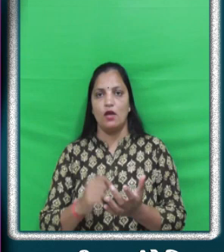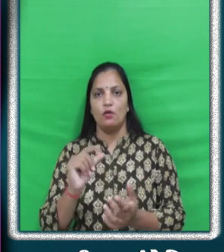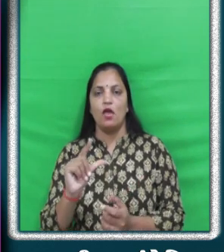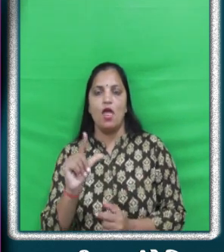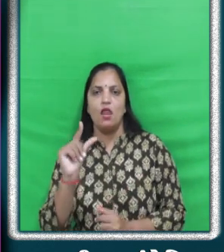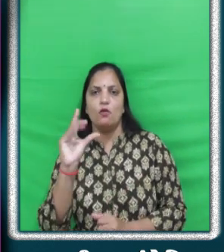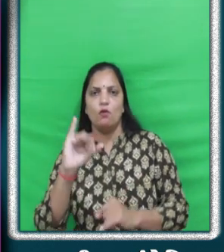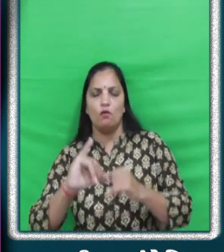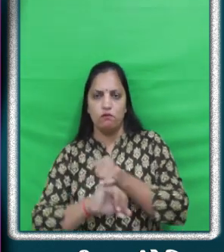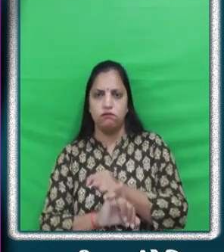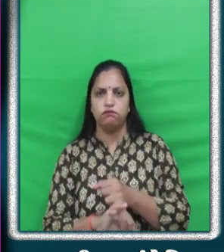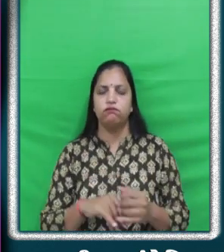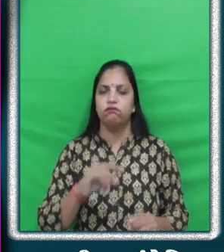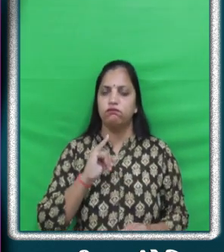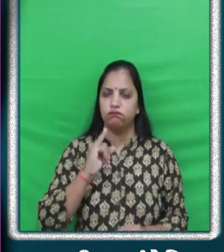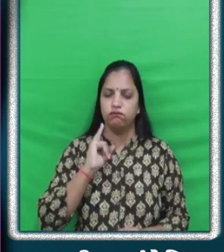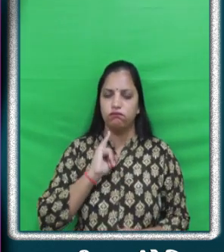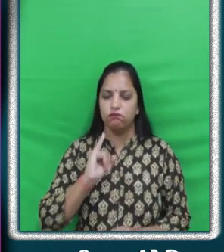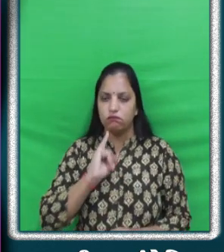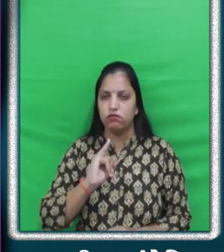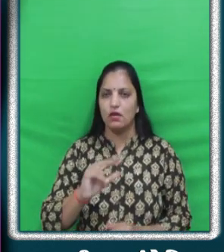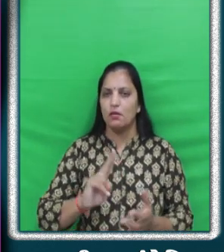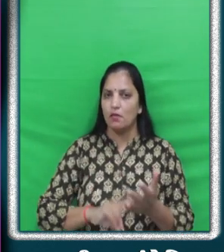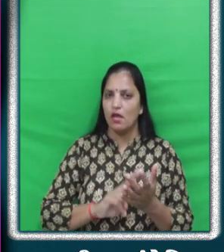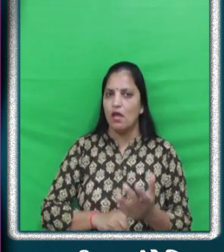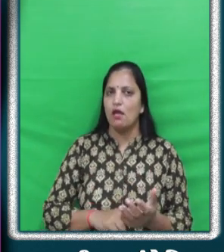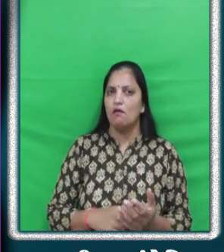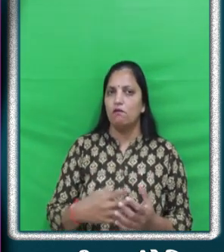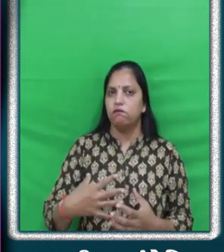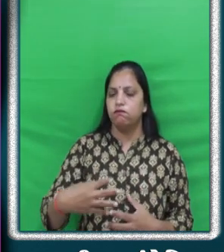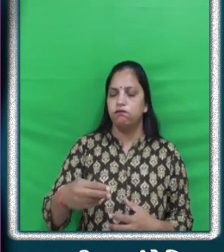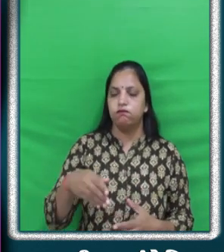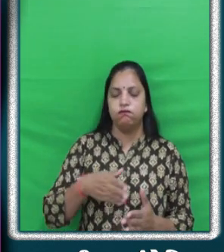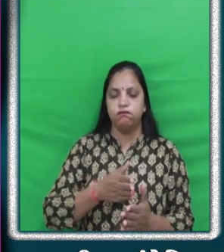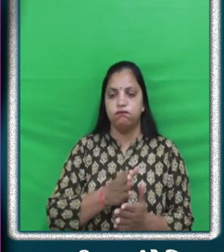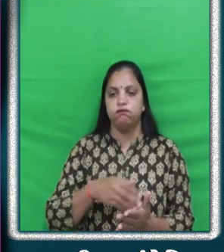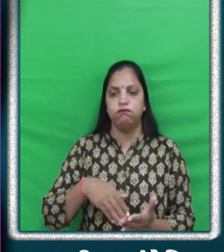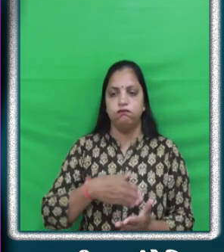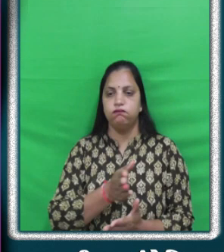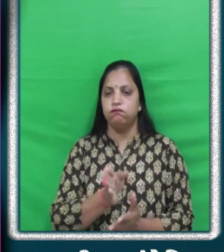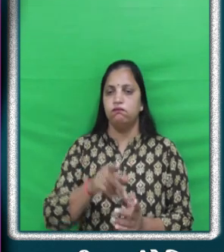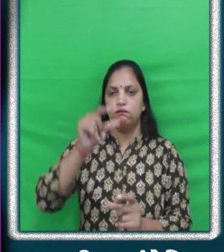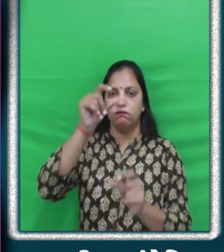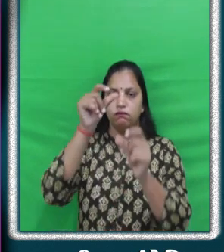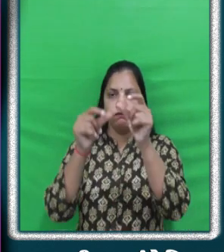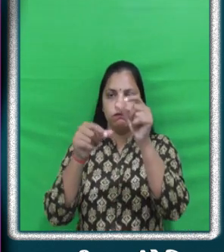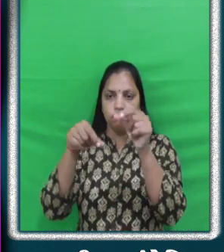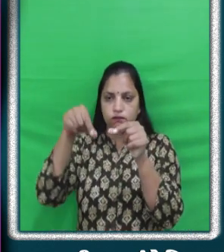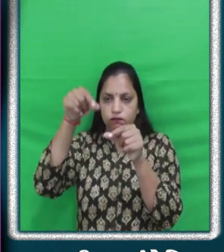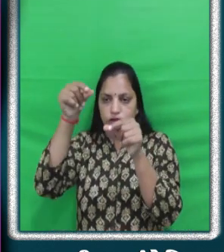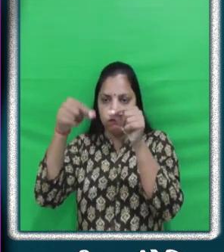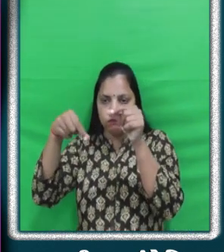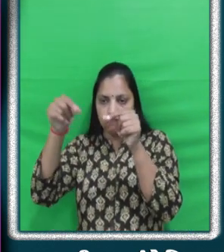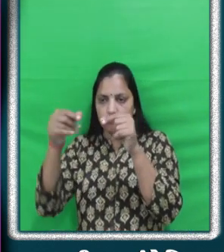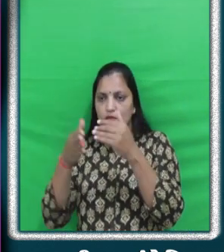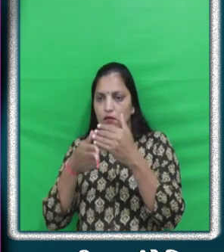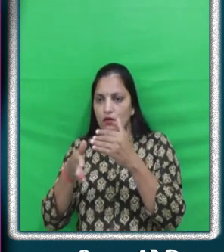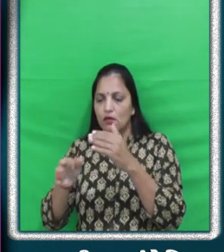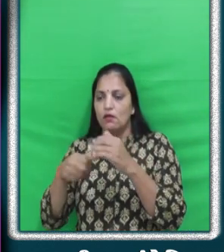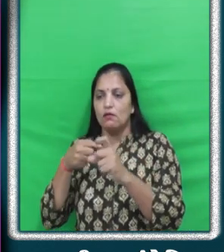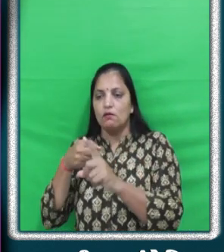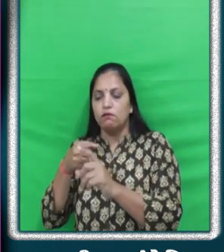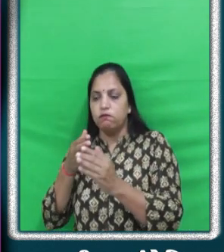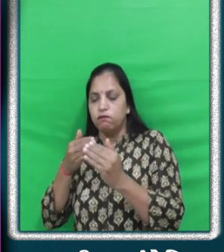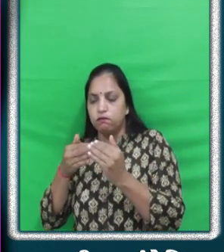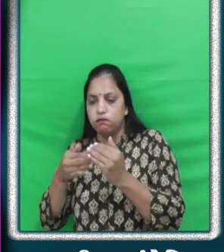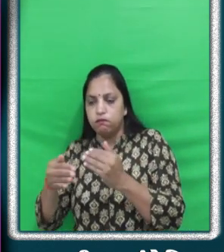ફરીથી શોષાશે અને જે નકામો નાઇટ્રોજન યુક્ત કચરો હશે તે પાછો આગળ મૂત્રપિંડ નલિકાની અંદર જશે. તમે અહીં જોઈ શકો